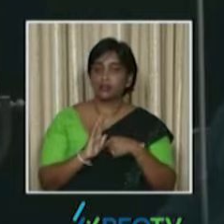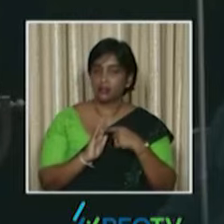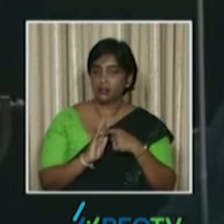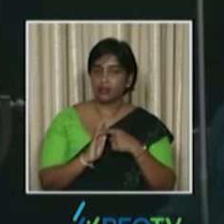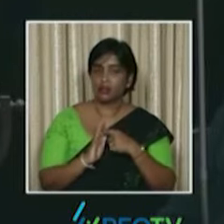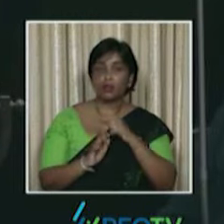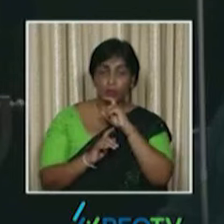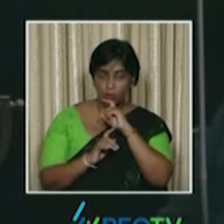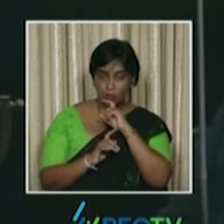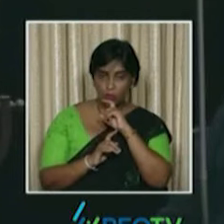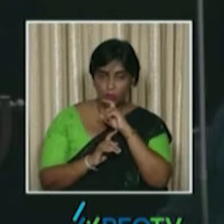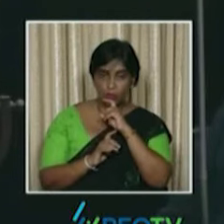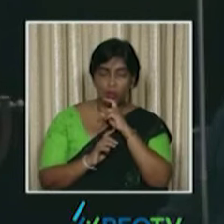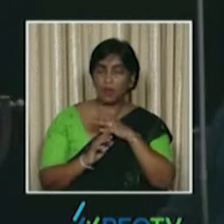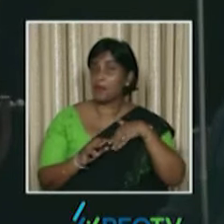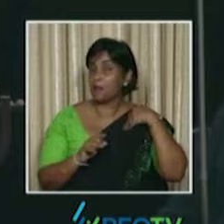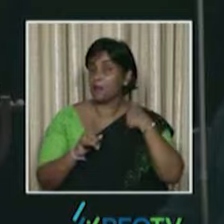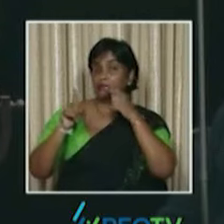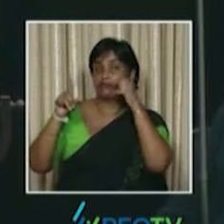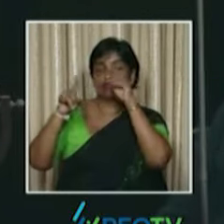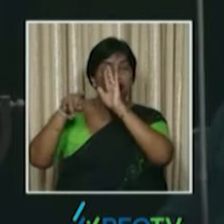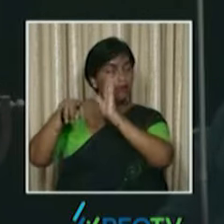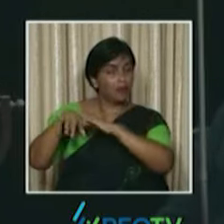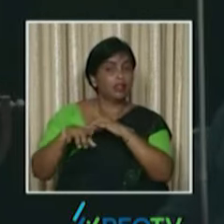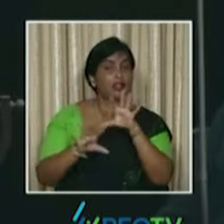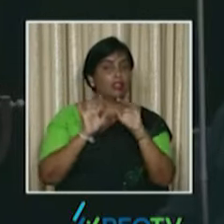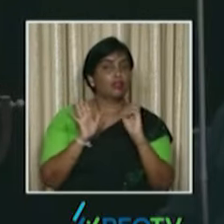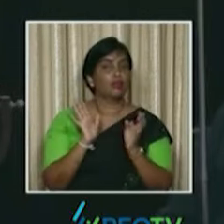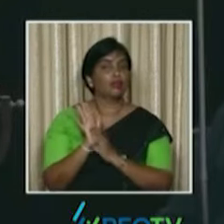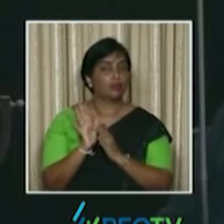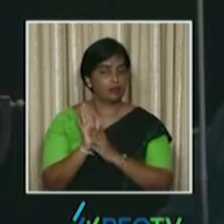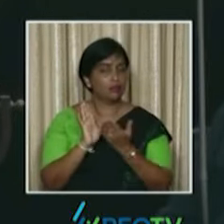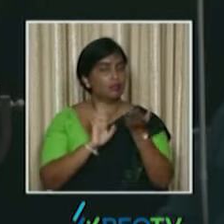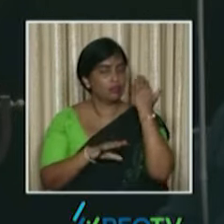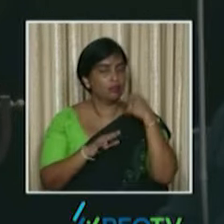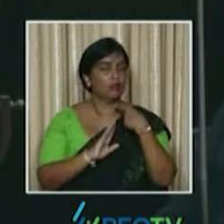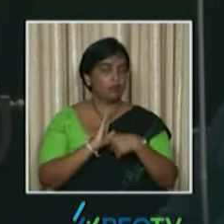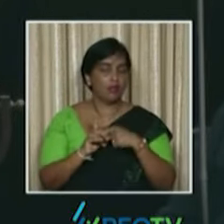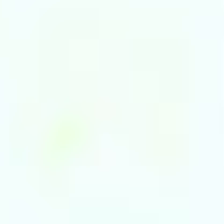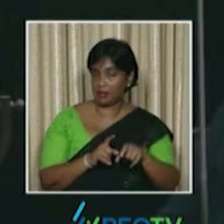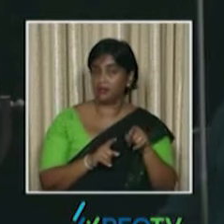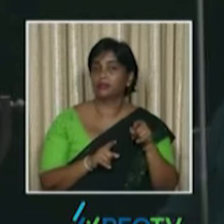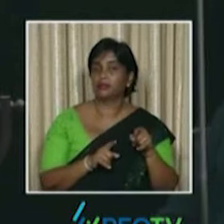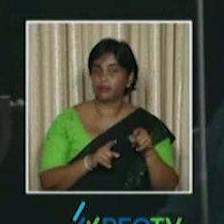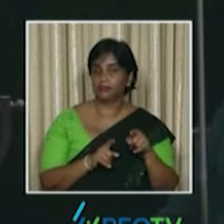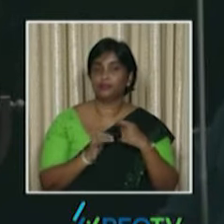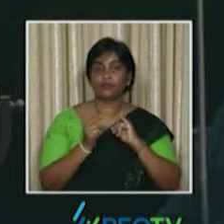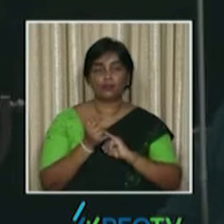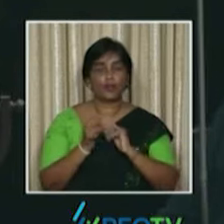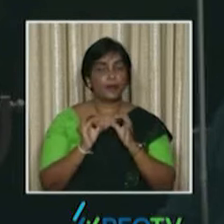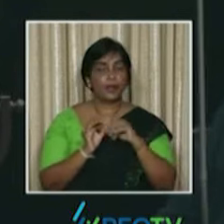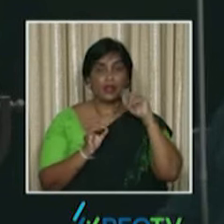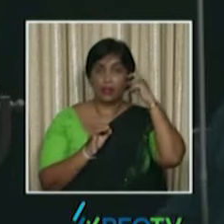තියෙනවා. අධිකරණයේ මුල් පුරුකට අත තියපු තේරීම්කාරක සභා ඉතිහාසයක් මේ පාර්ලිමේන්තුවේ තියෙනවා. ශිරාණි